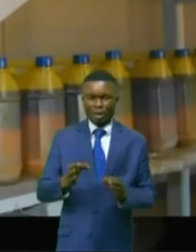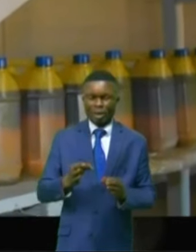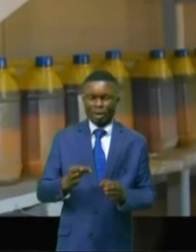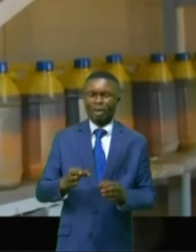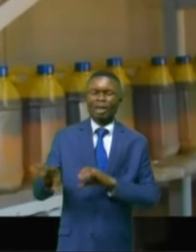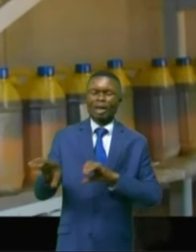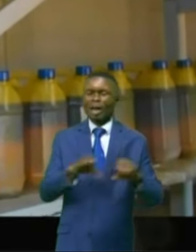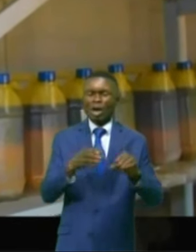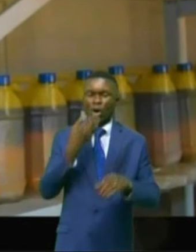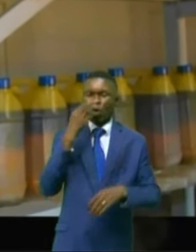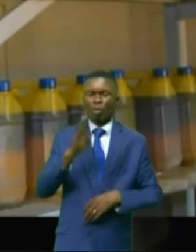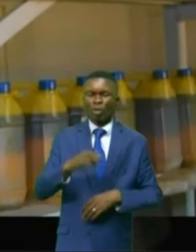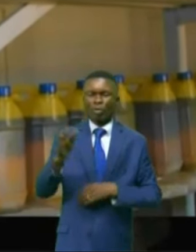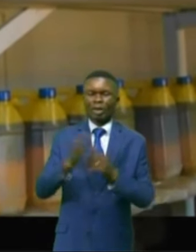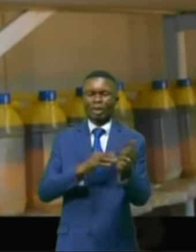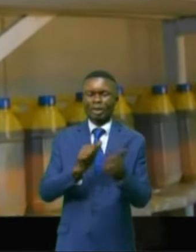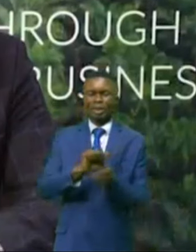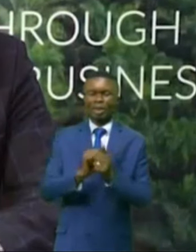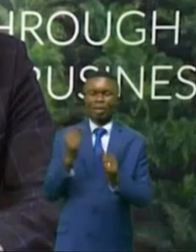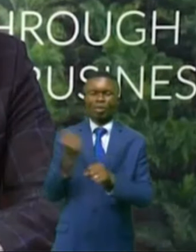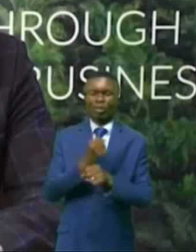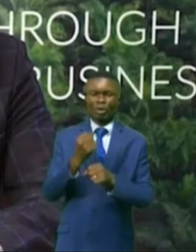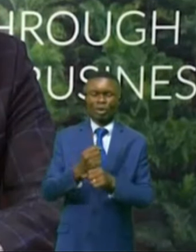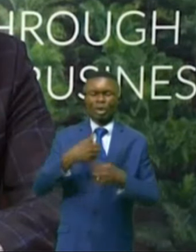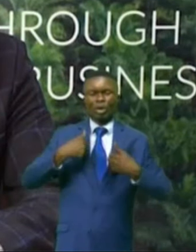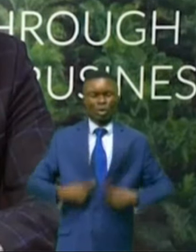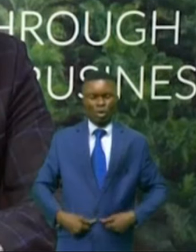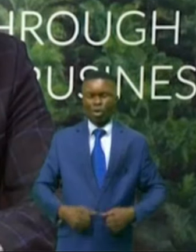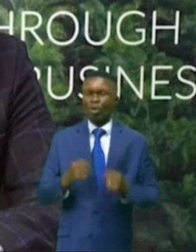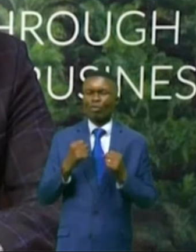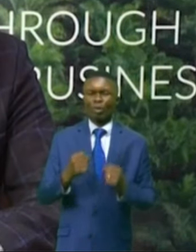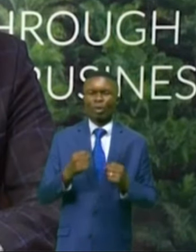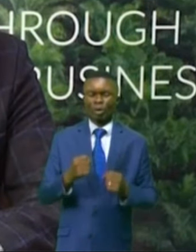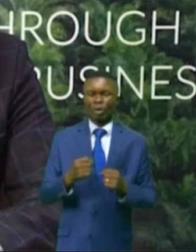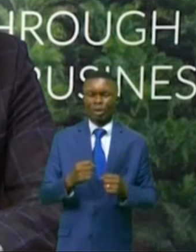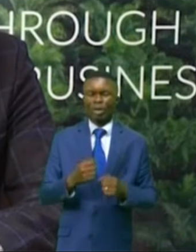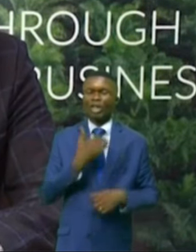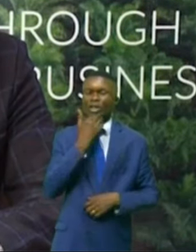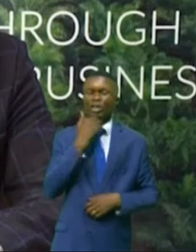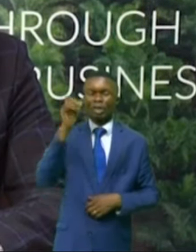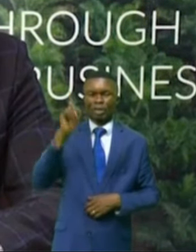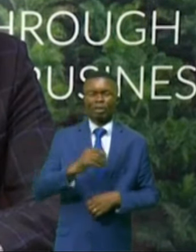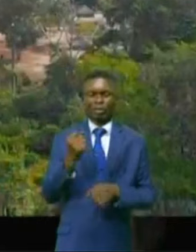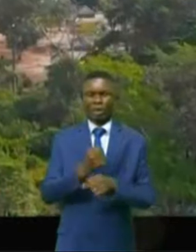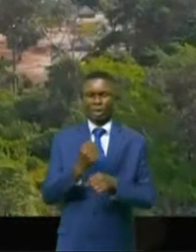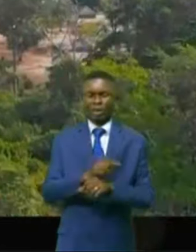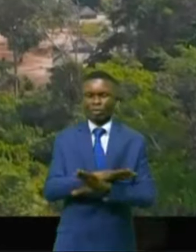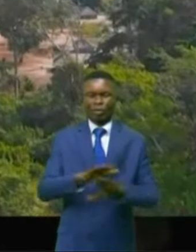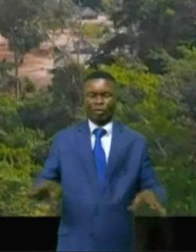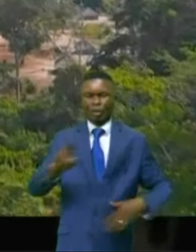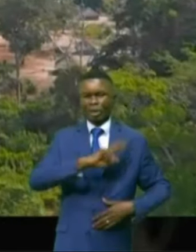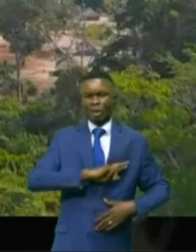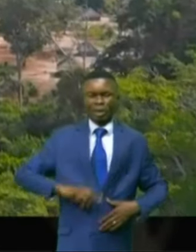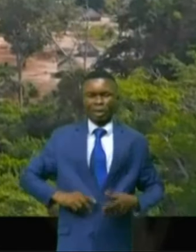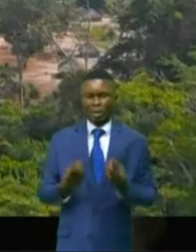actions détériorent le climat des affaires et découragent fortement les investisseurs de venir en RD